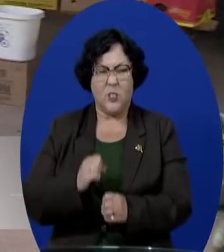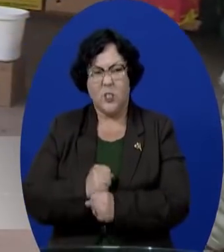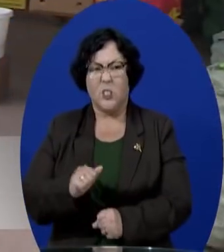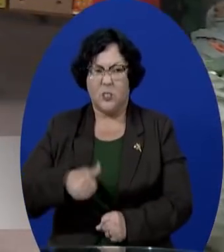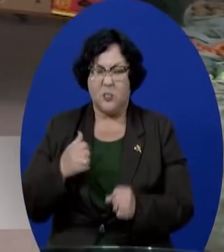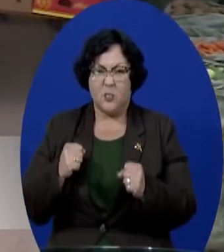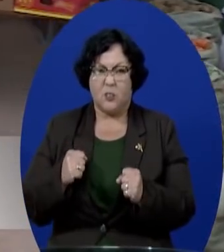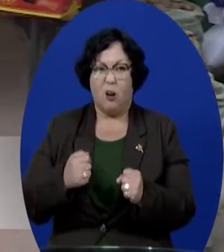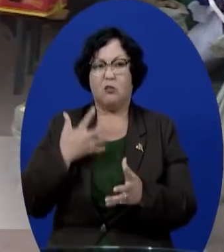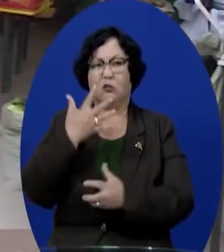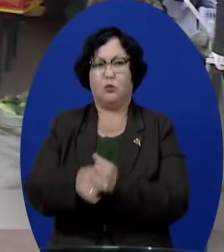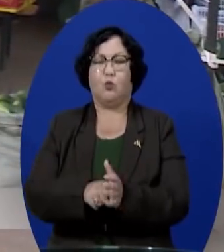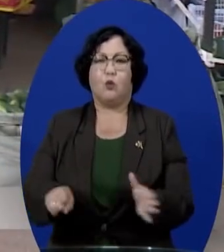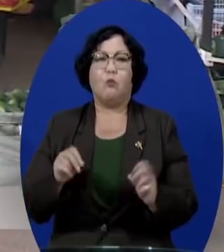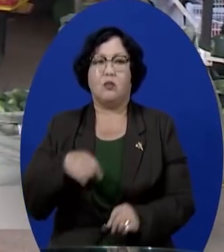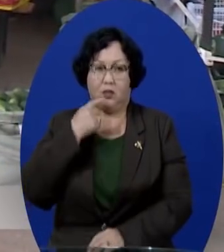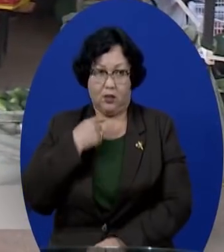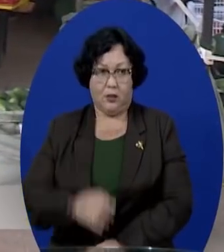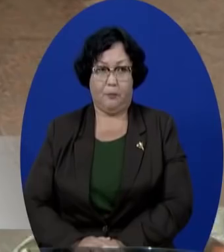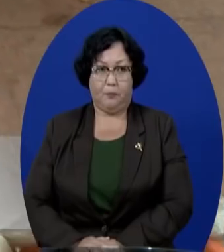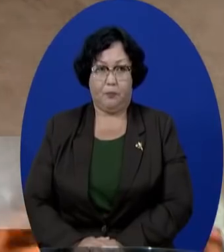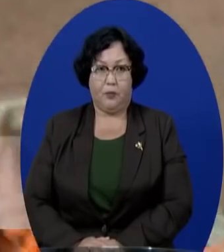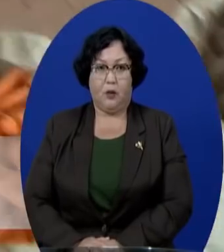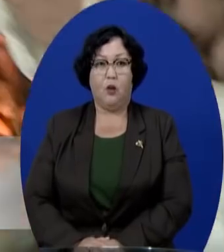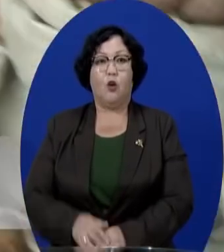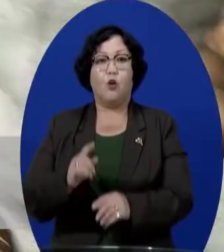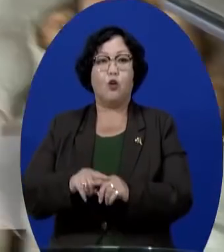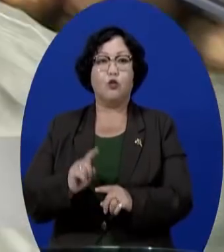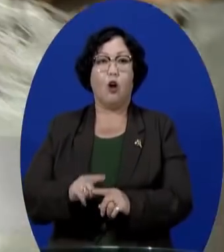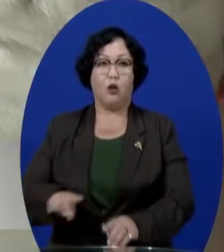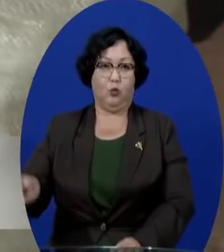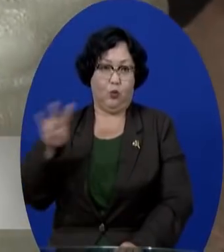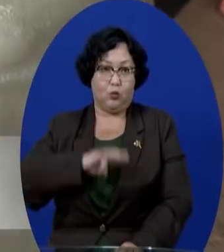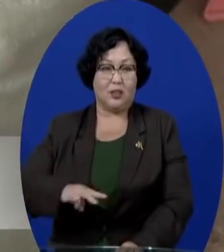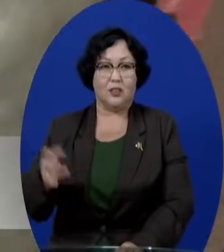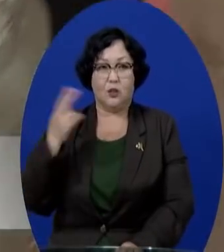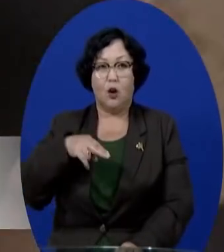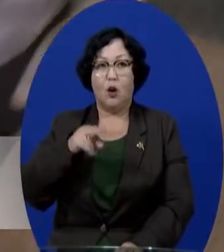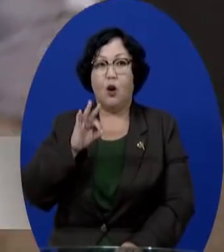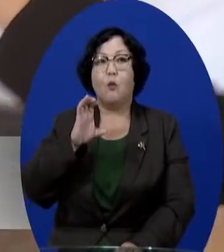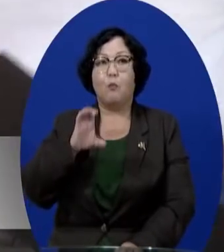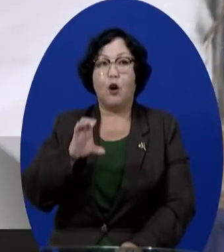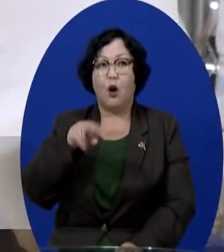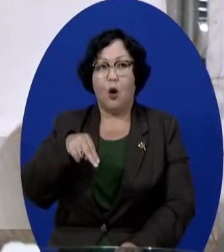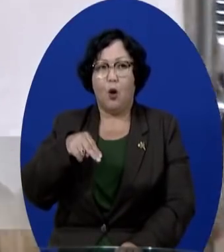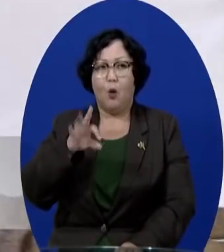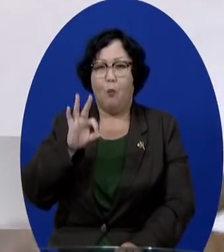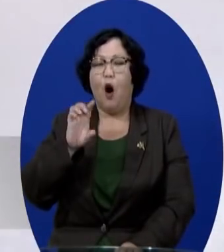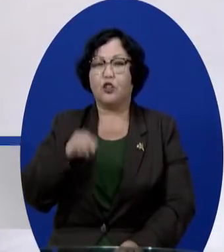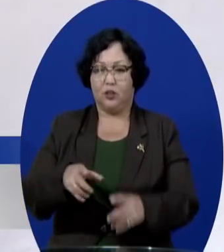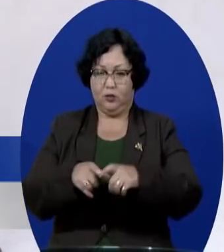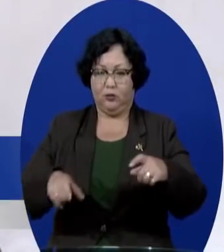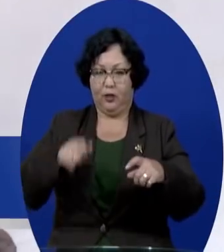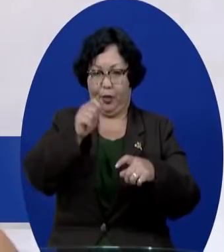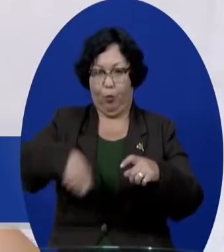гэж ногоочд ярьж байна. Нөгөө хөдөө орон нутгаас ирж байгаа хүмүүс чинь нөгөө пост машин гэдэг юм байхгүй бид нарт. Аа тэгээ постоо change